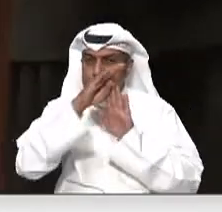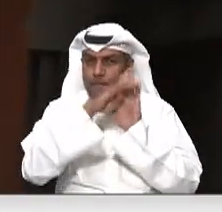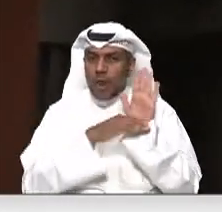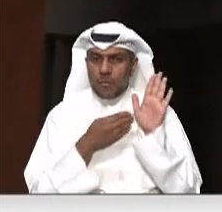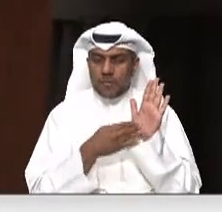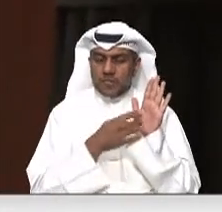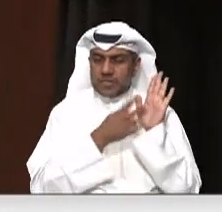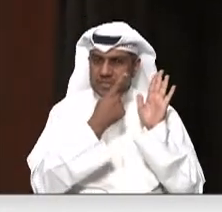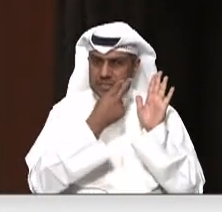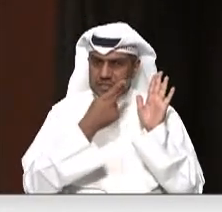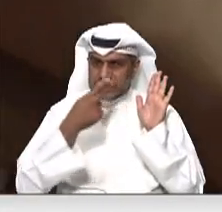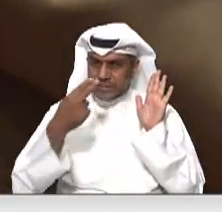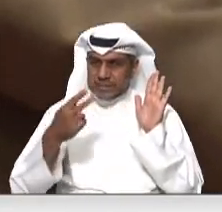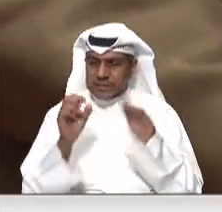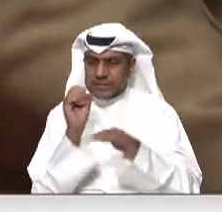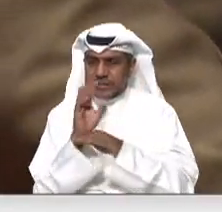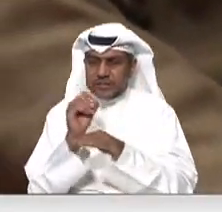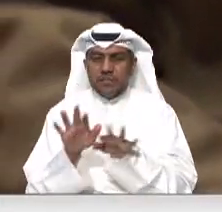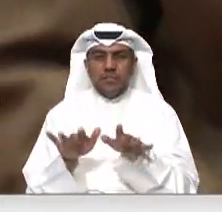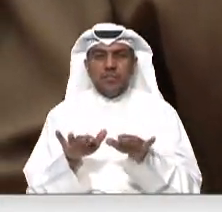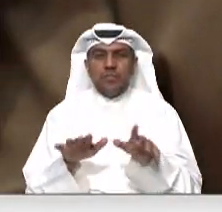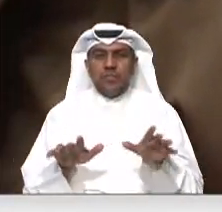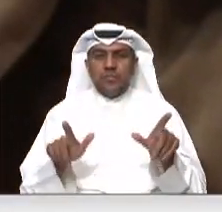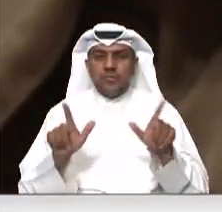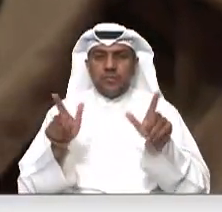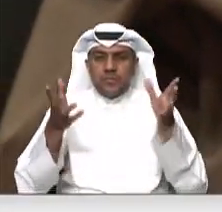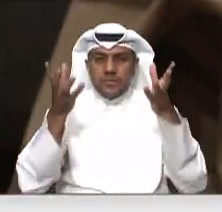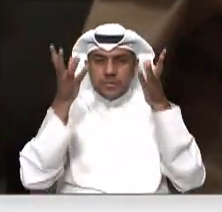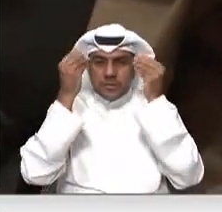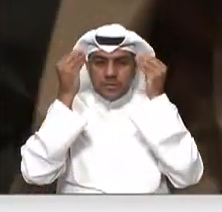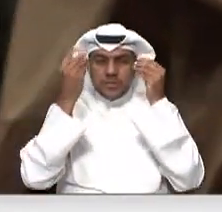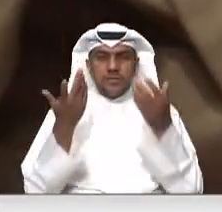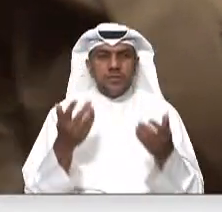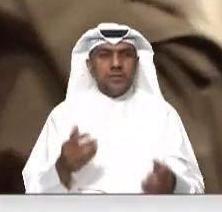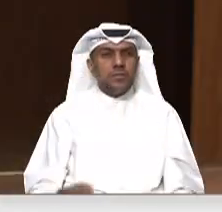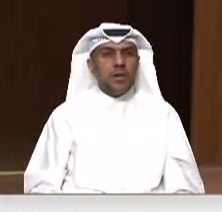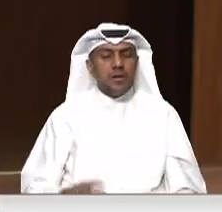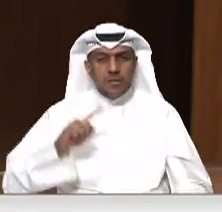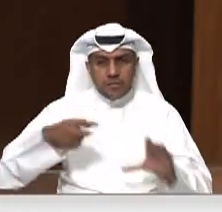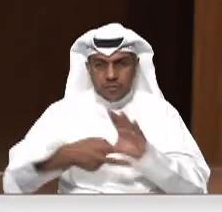الشباب الموهوب على استثمار طاقاته وقدراته، وخاصة